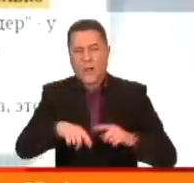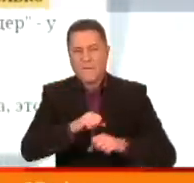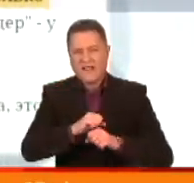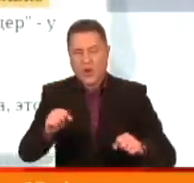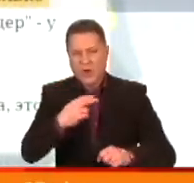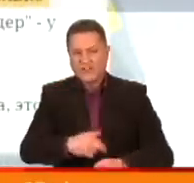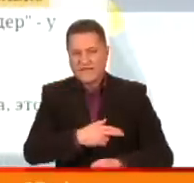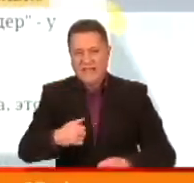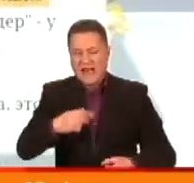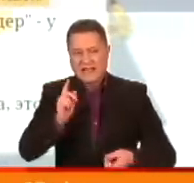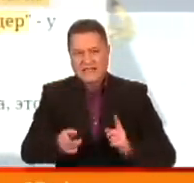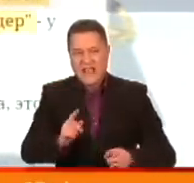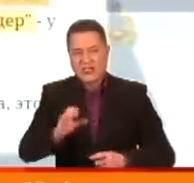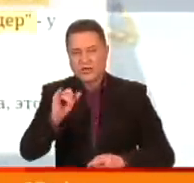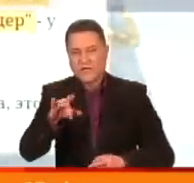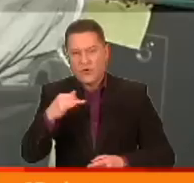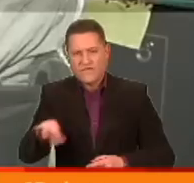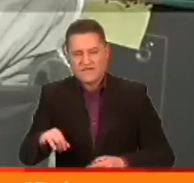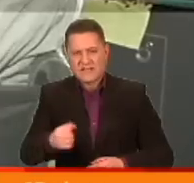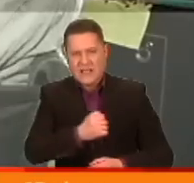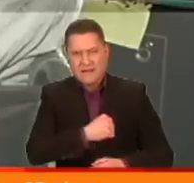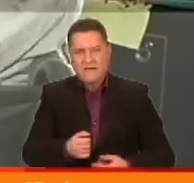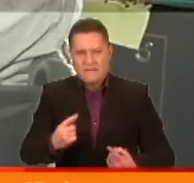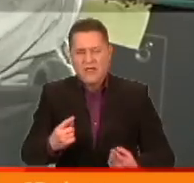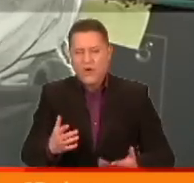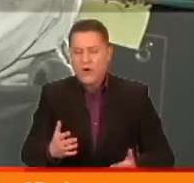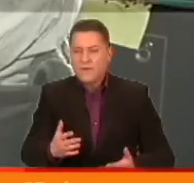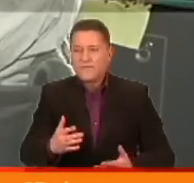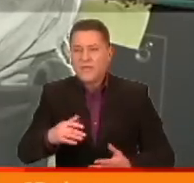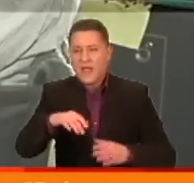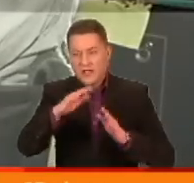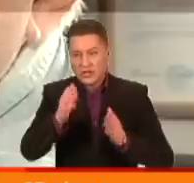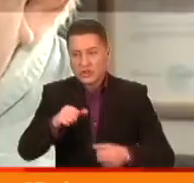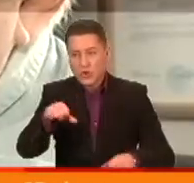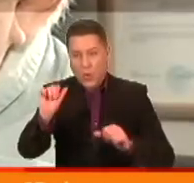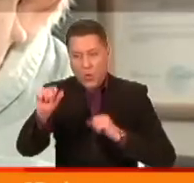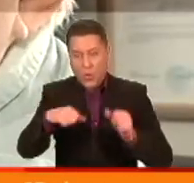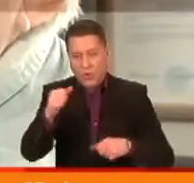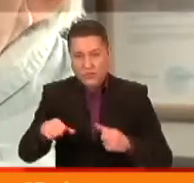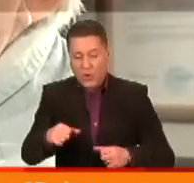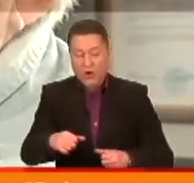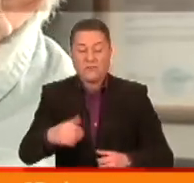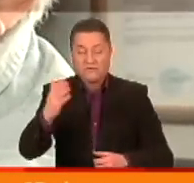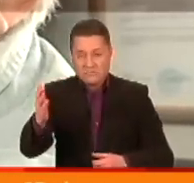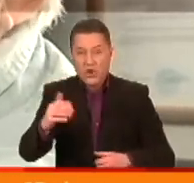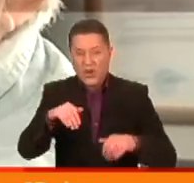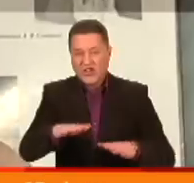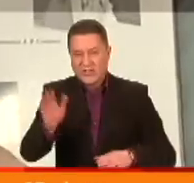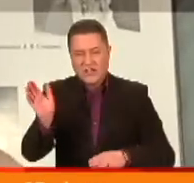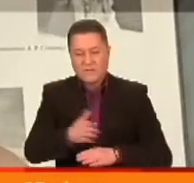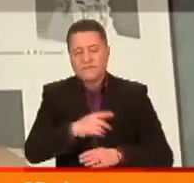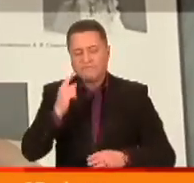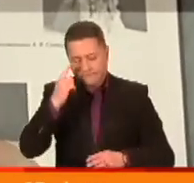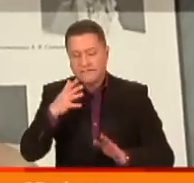и настоящий суворовский гренадер. Автор памятника, скульптор Игорь Заречный, до решения демонтувати ставиться с